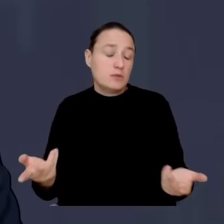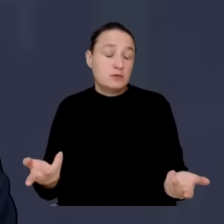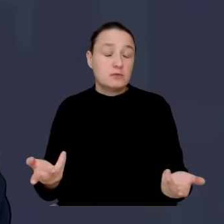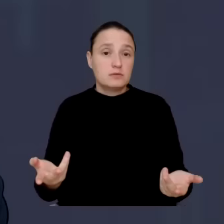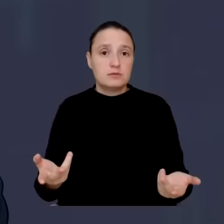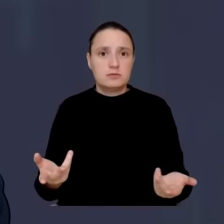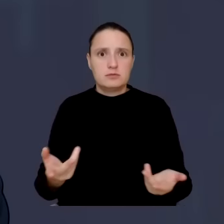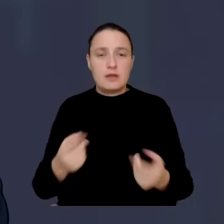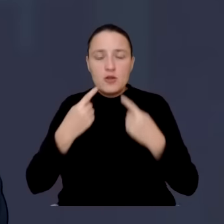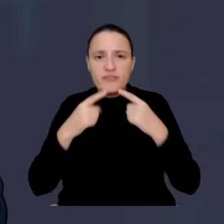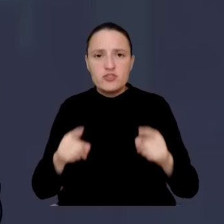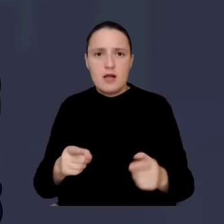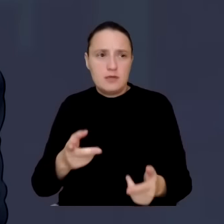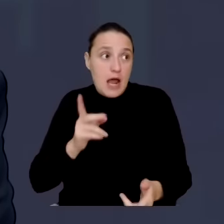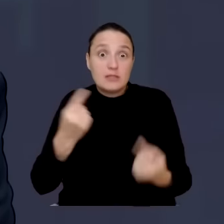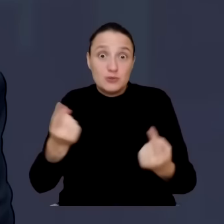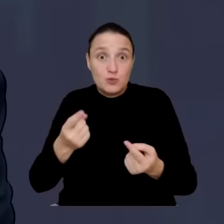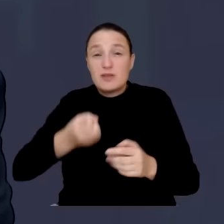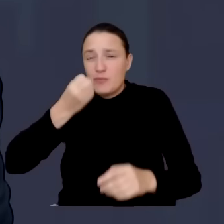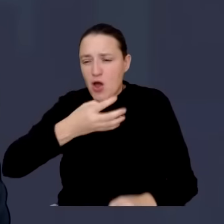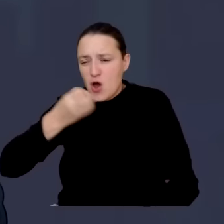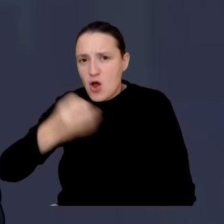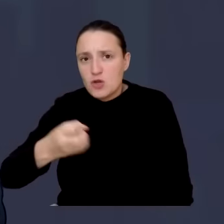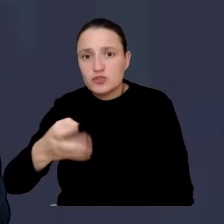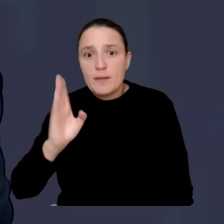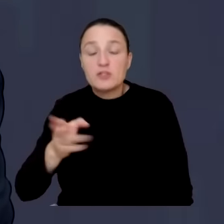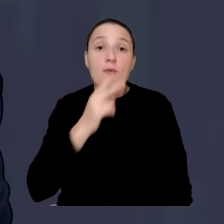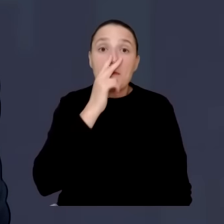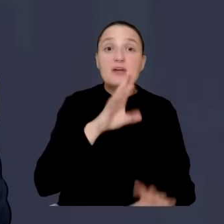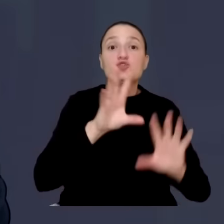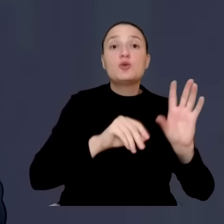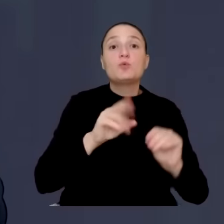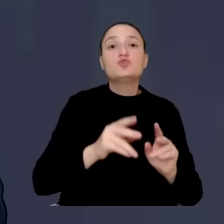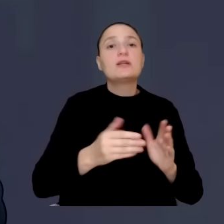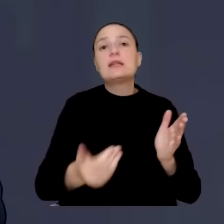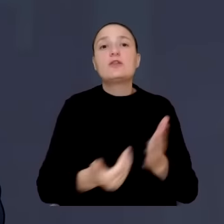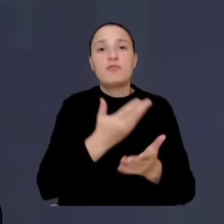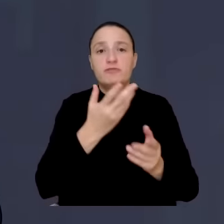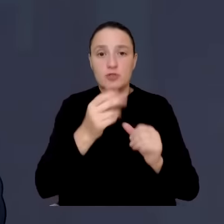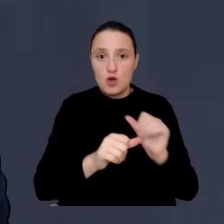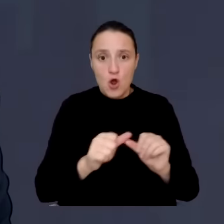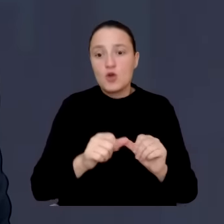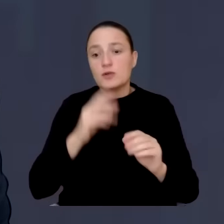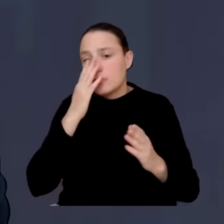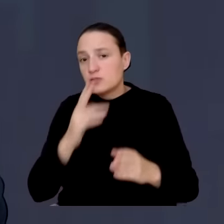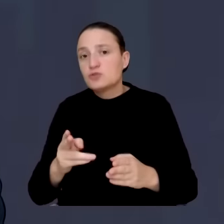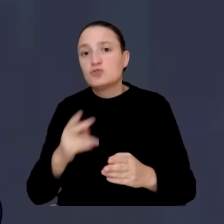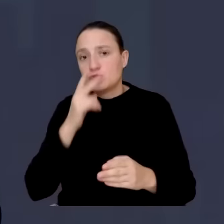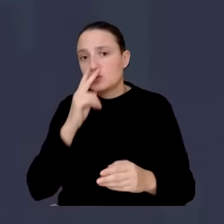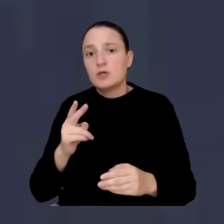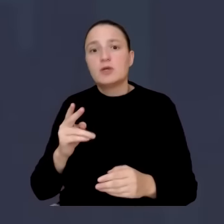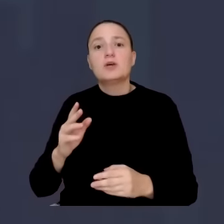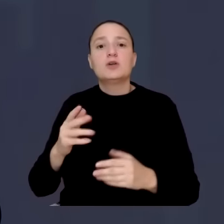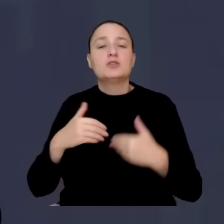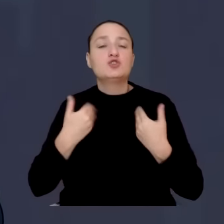ta sytuacja tylko się będzie pogłębiała bo jak patrzę na budżet na przyszły rok budżet zdrowotny medyczny na służbę zdrowia on jest dalece